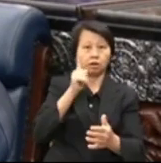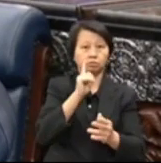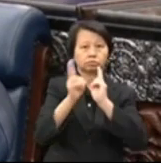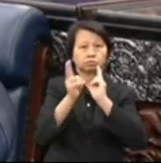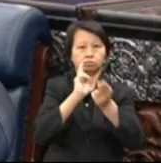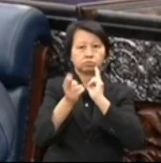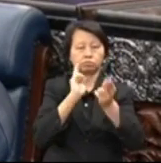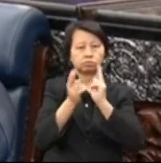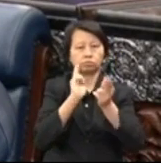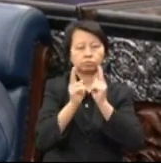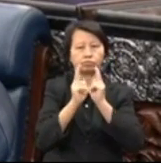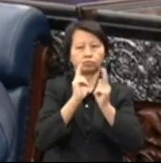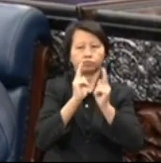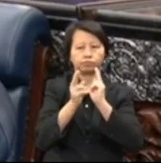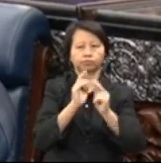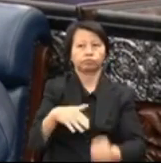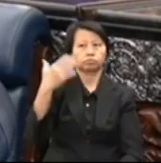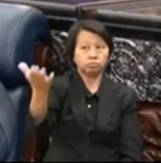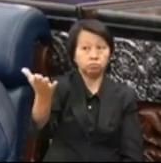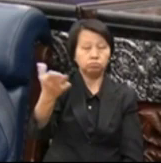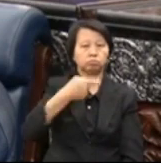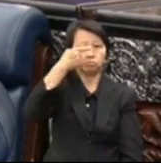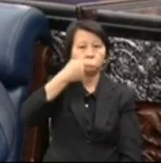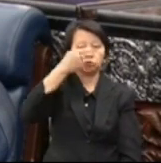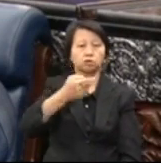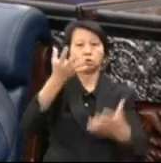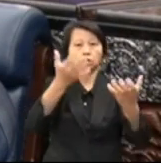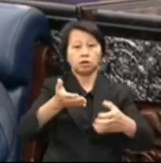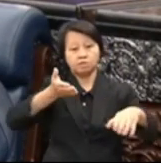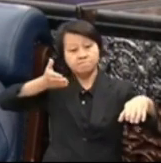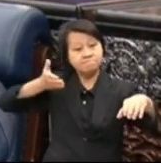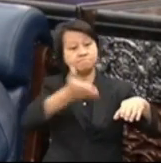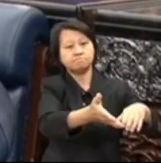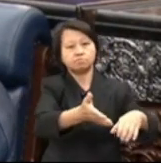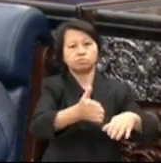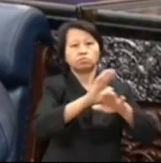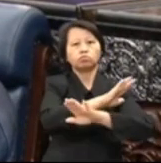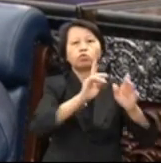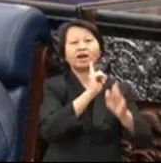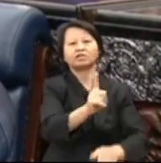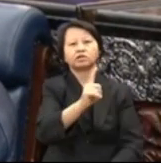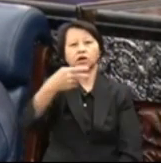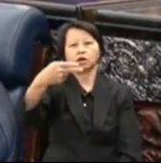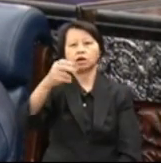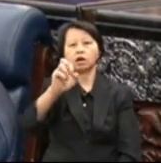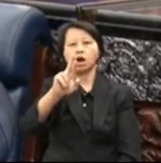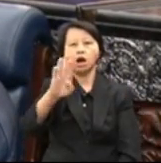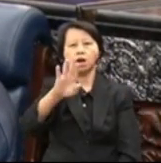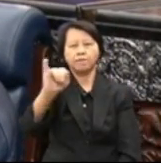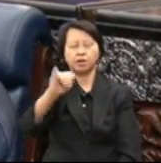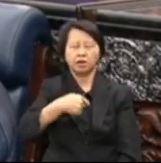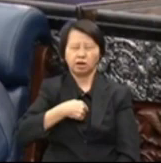ucapan beliau menyebutkan sembelih Cafe Abi 36